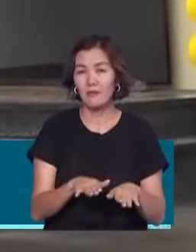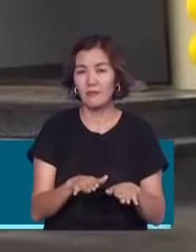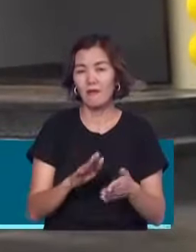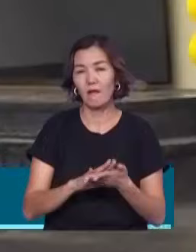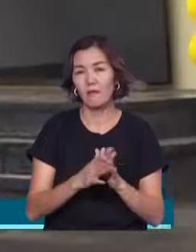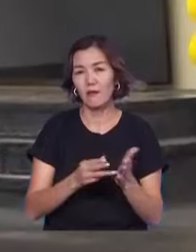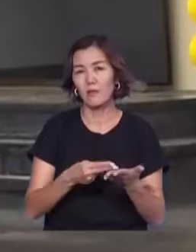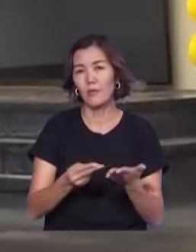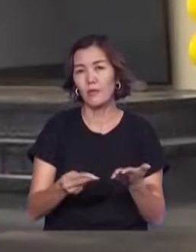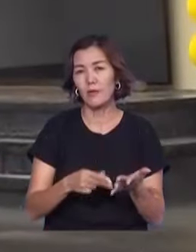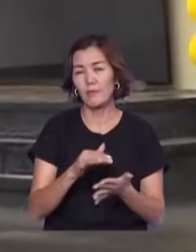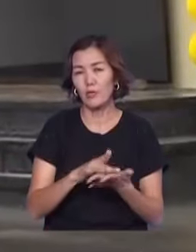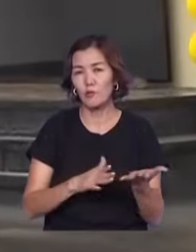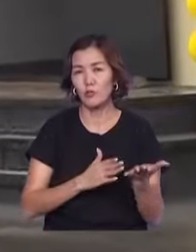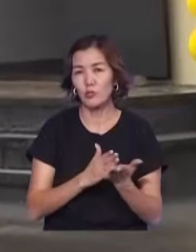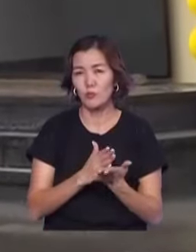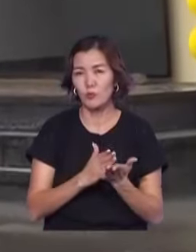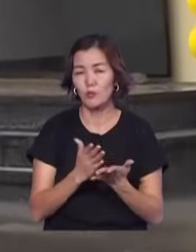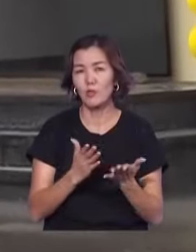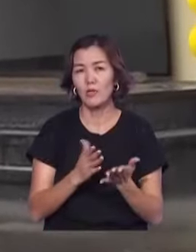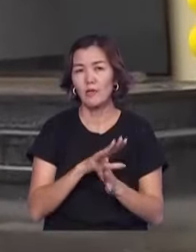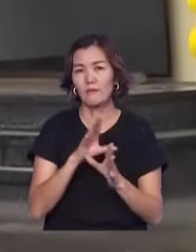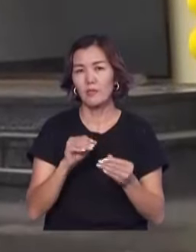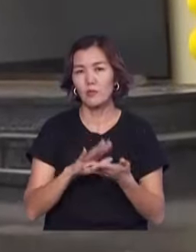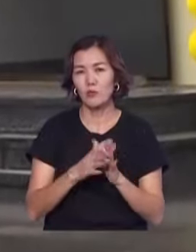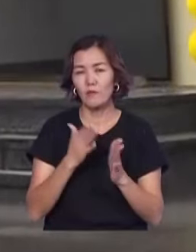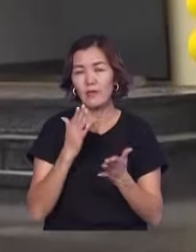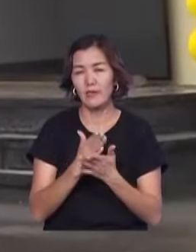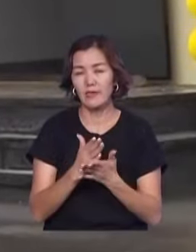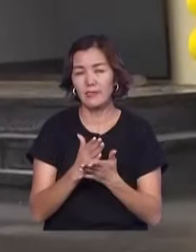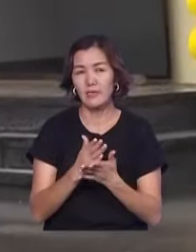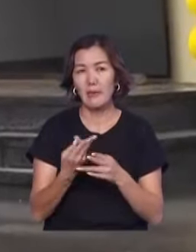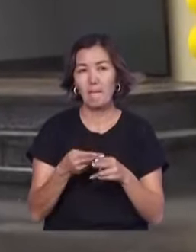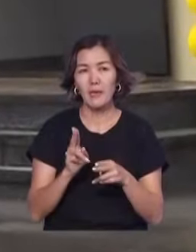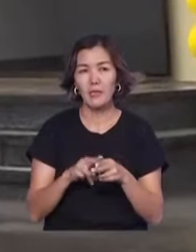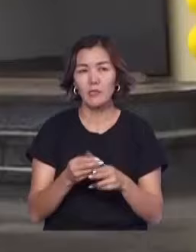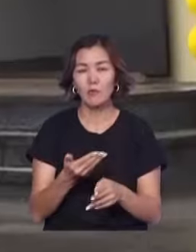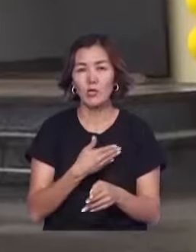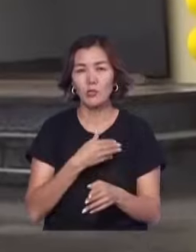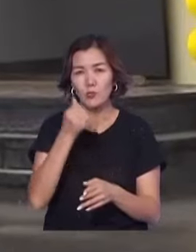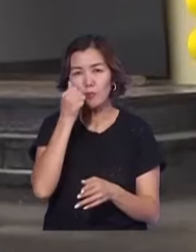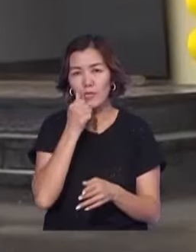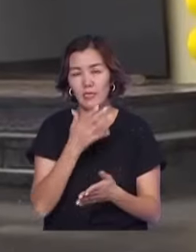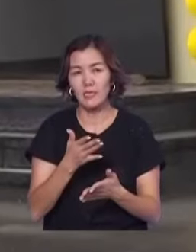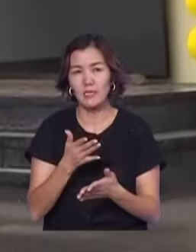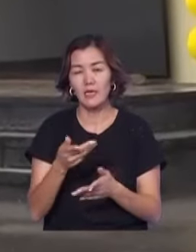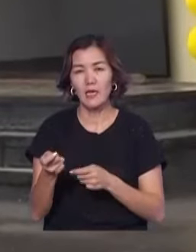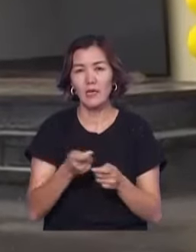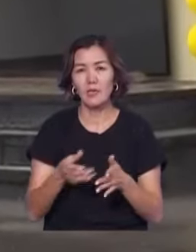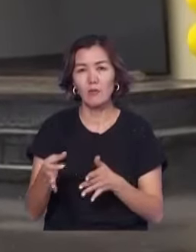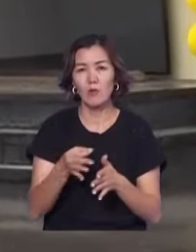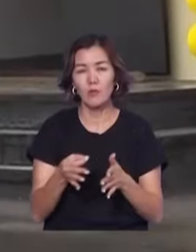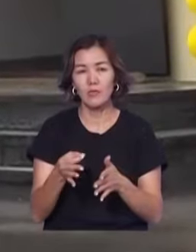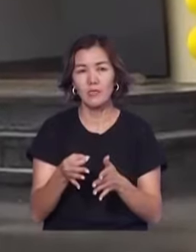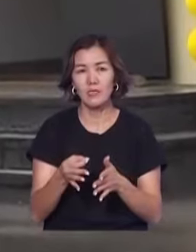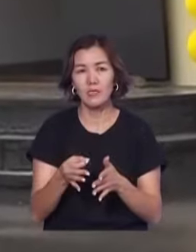контрактную службу, дальше продолжить службу, потому что здесь все условия созданы. Поэтому хочется выразить слова благодарности акимату области,